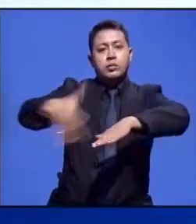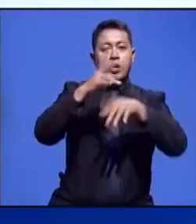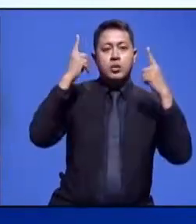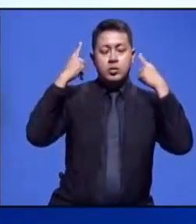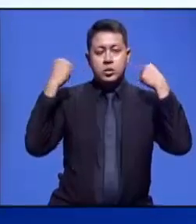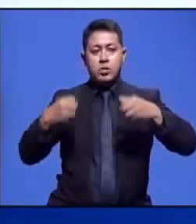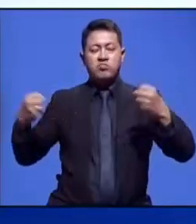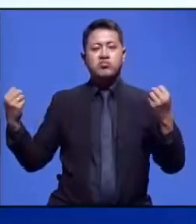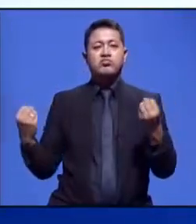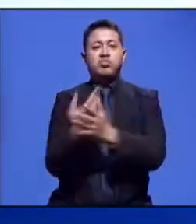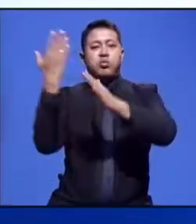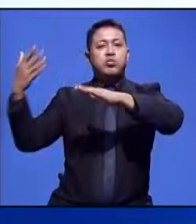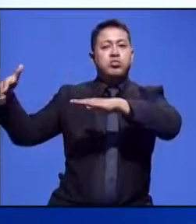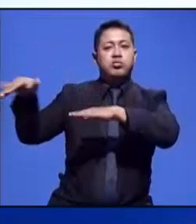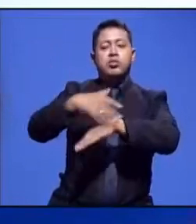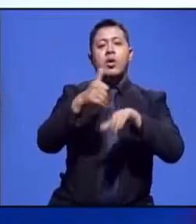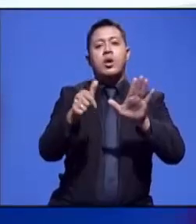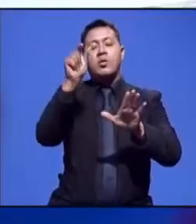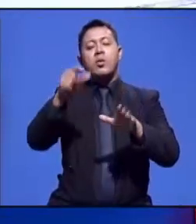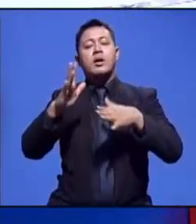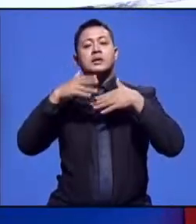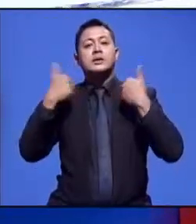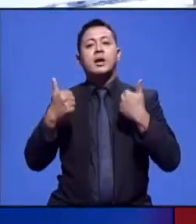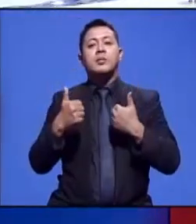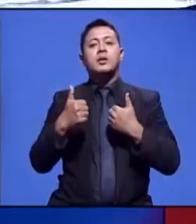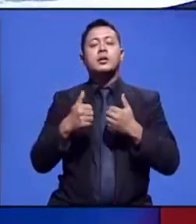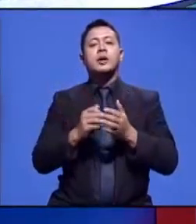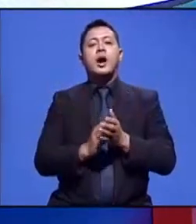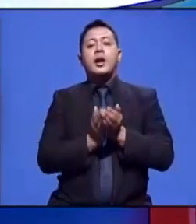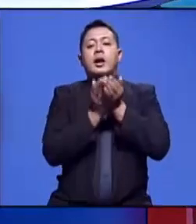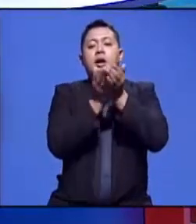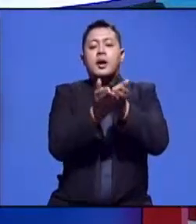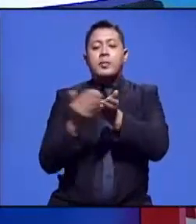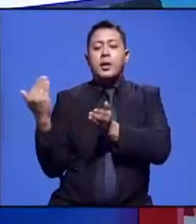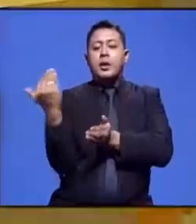gelombang. 6 kru kapal selamat setelah ditemukan kapal kargo yang sedang melintas.